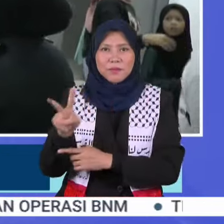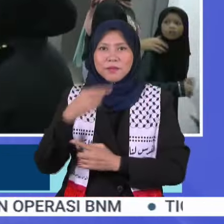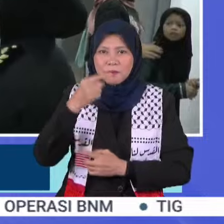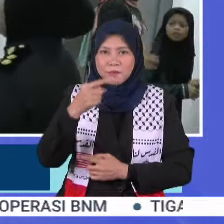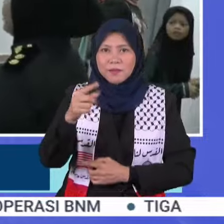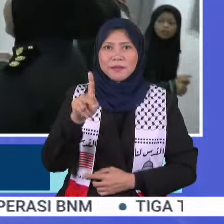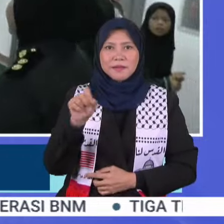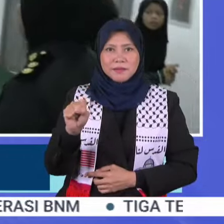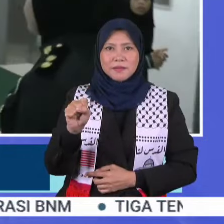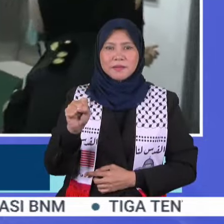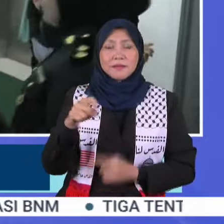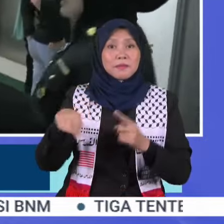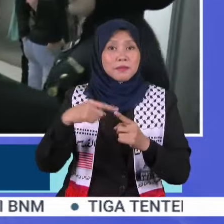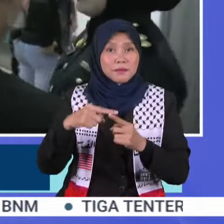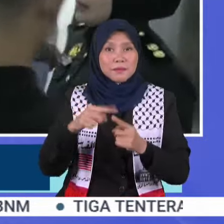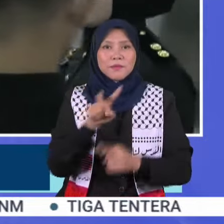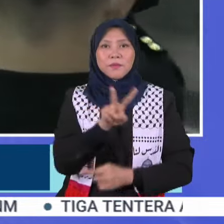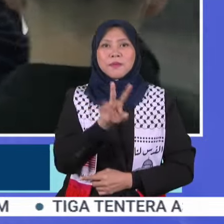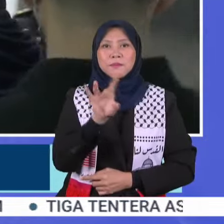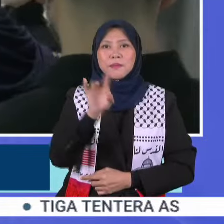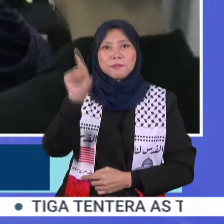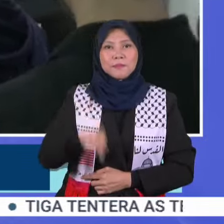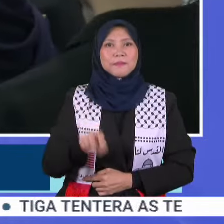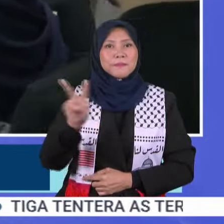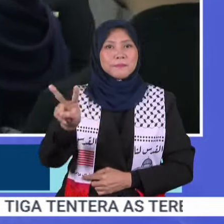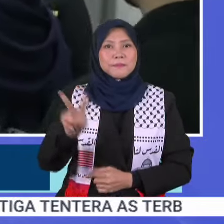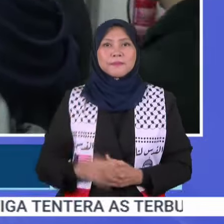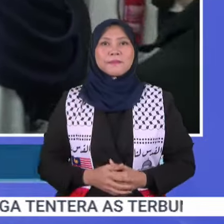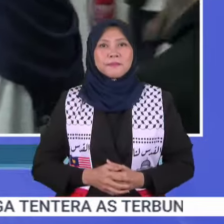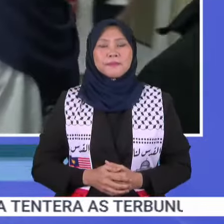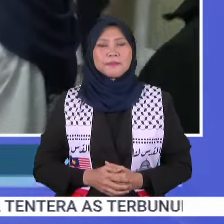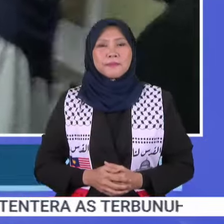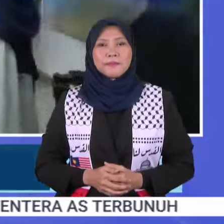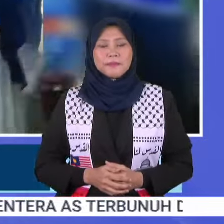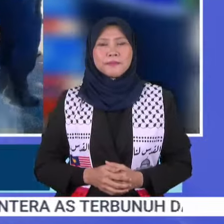sebutan kes pada 28 Februari depan.